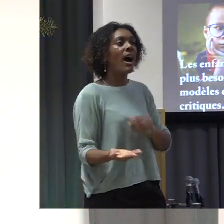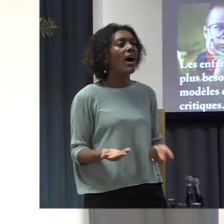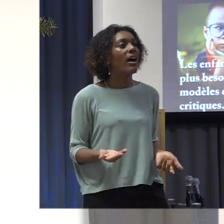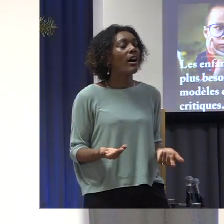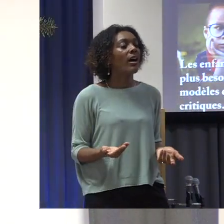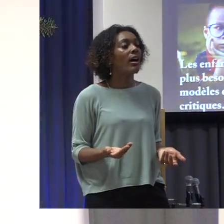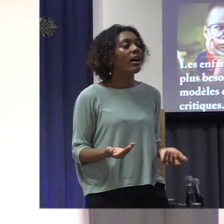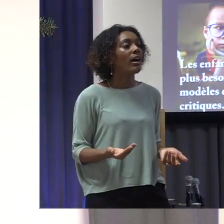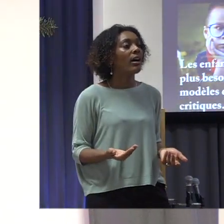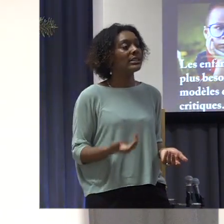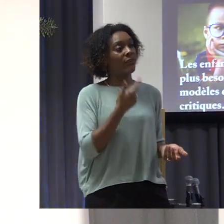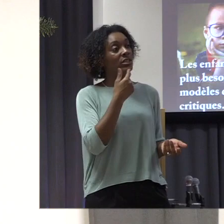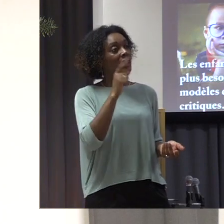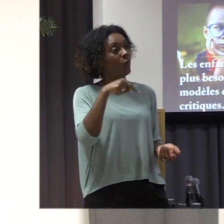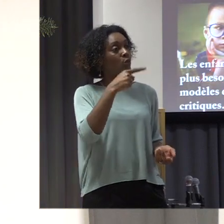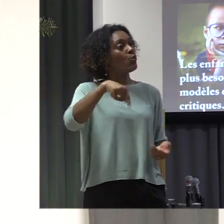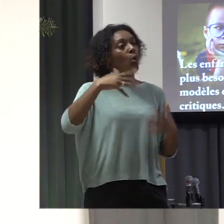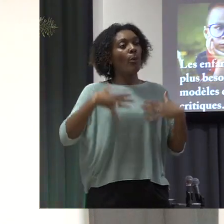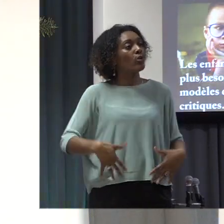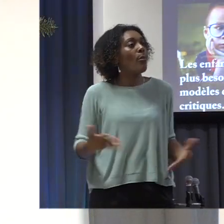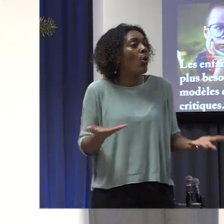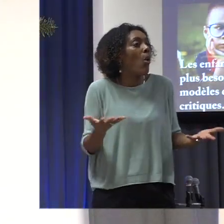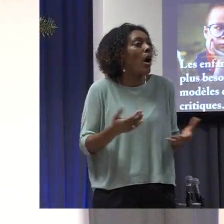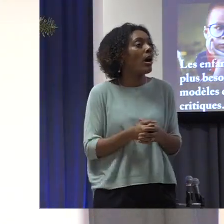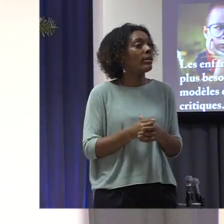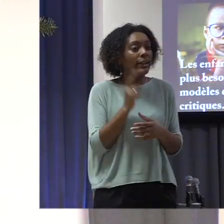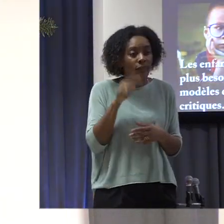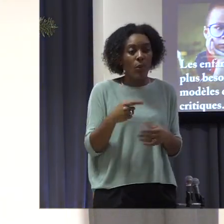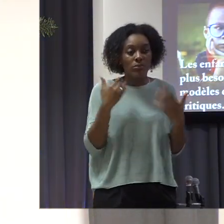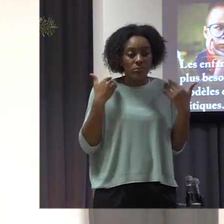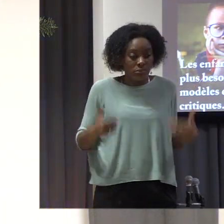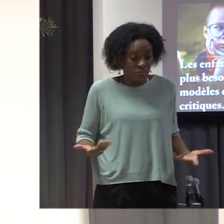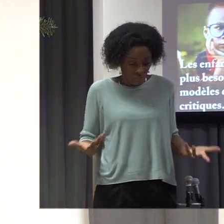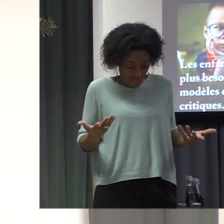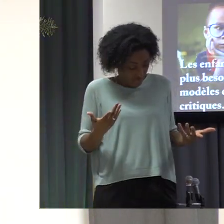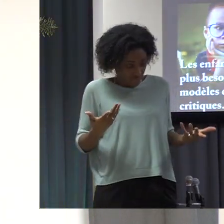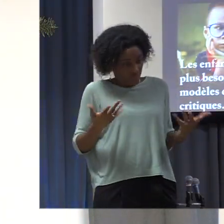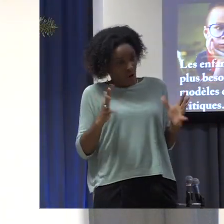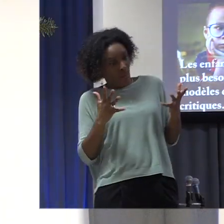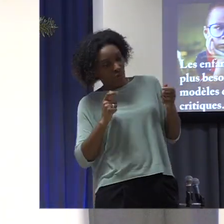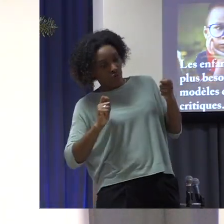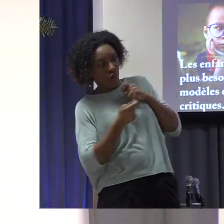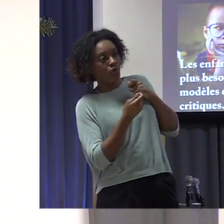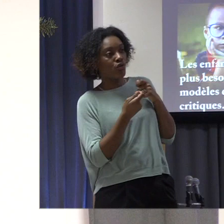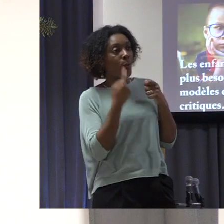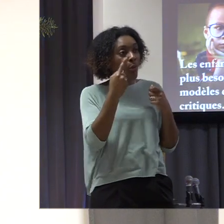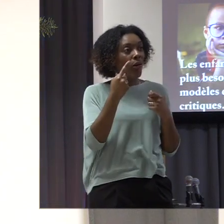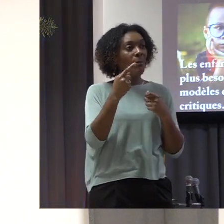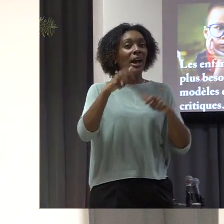question, mais alors quelle attitude, quel comportement, quel sentiment faudrait-il manifester pour que nous puissions